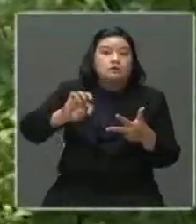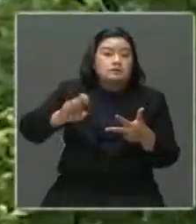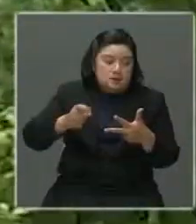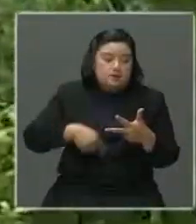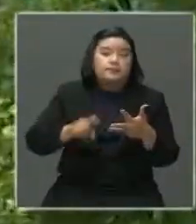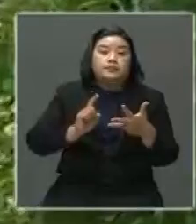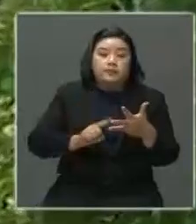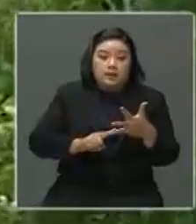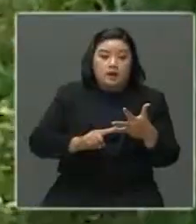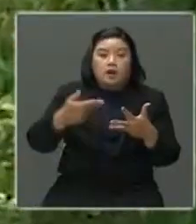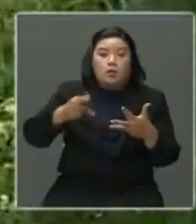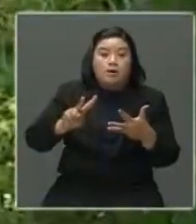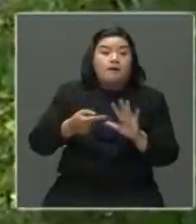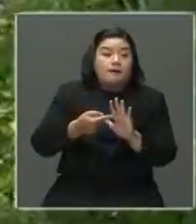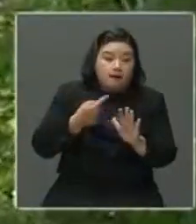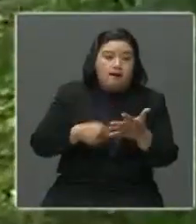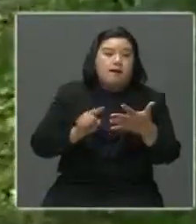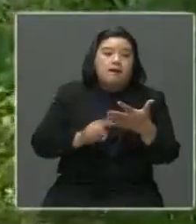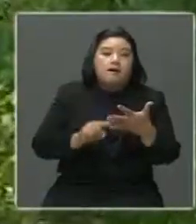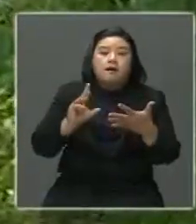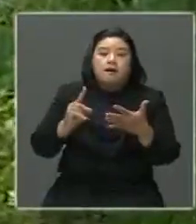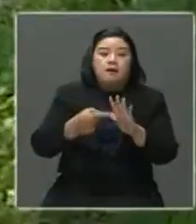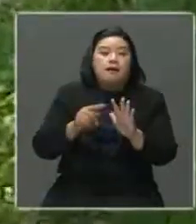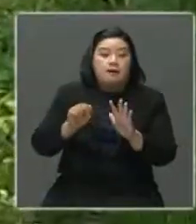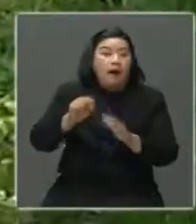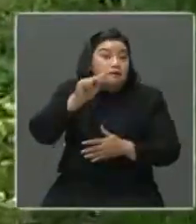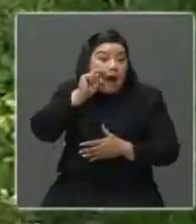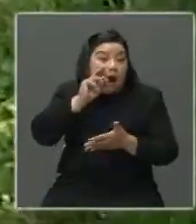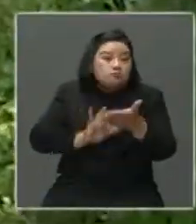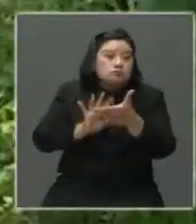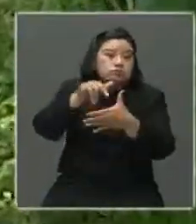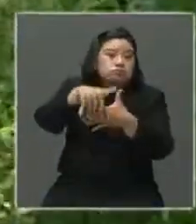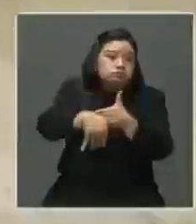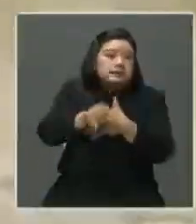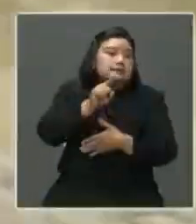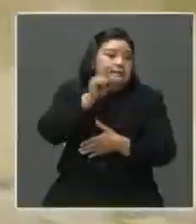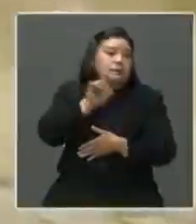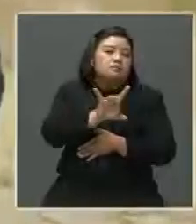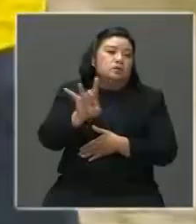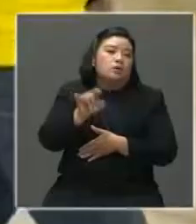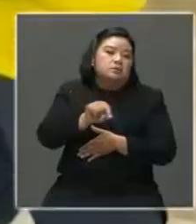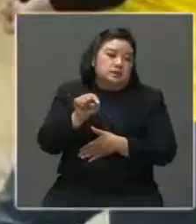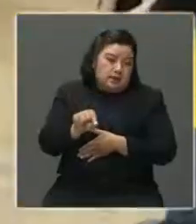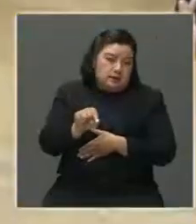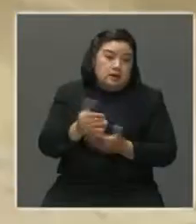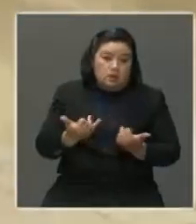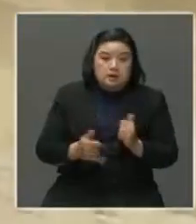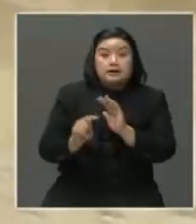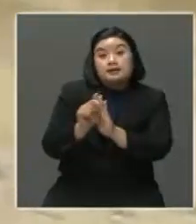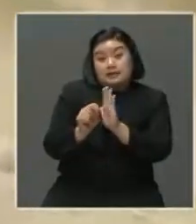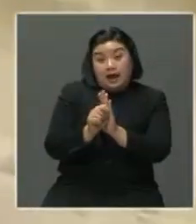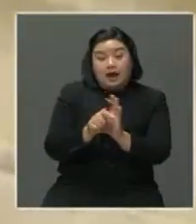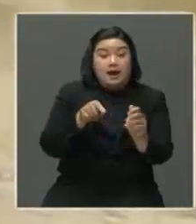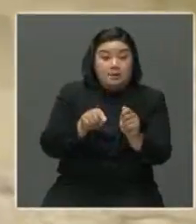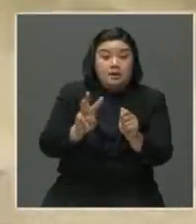าญอ่างห้วยทาแล้วก็อ่างห้วยด่านไอ้ด้วยค่ะ ส่วนที่จังหวัดตากนะคะทางอบต.เชียงทองอำเภอวังเจ้